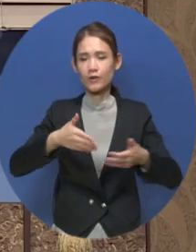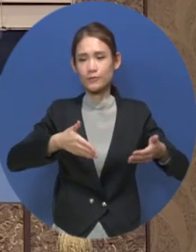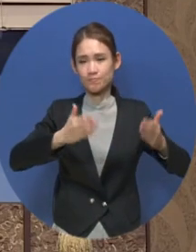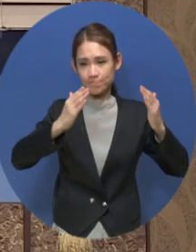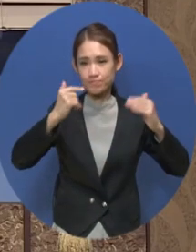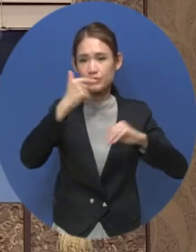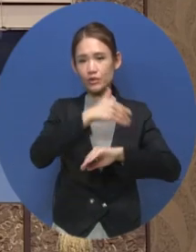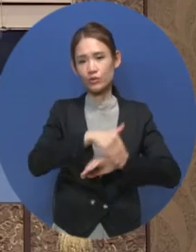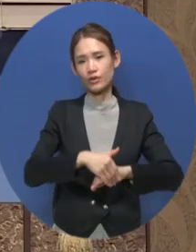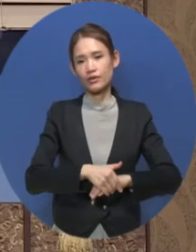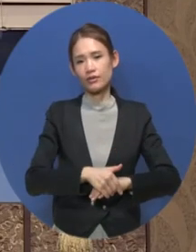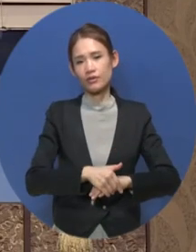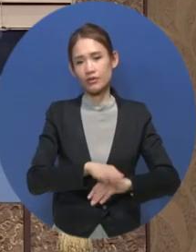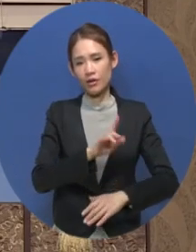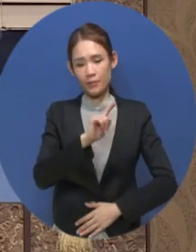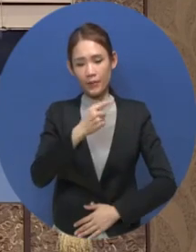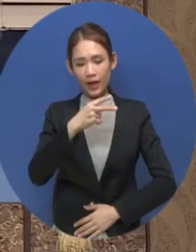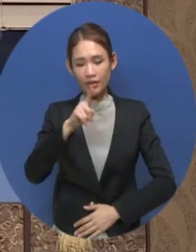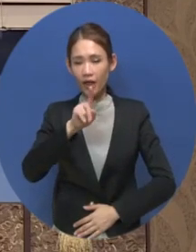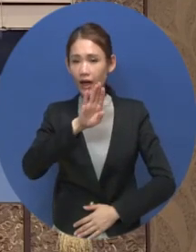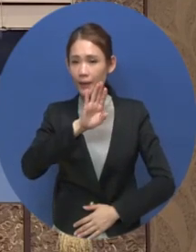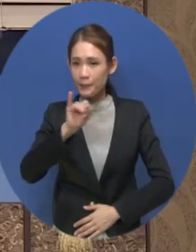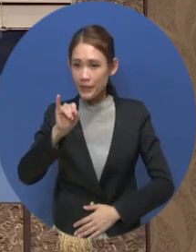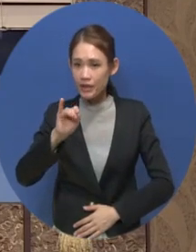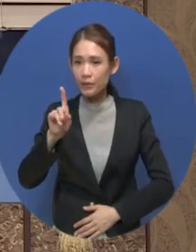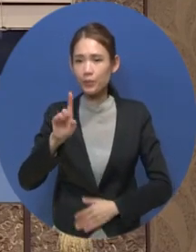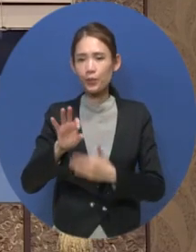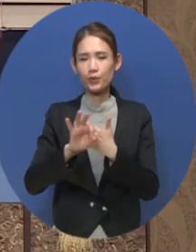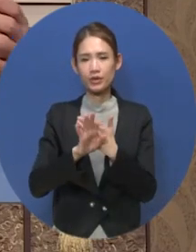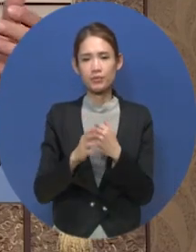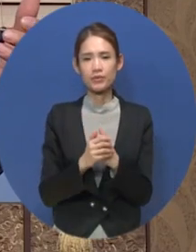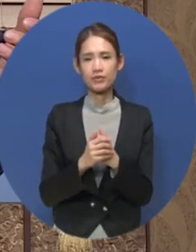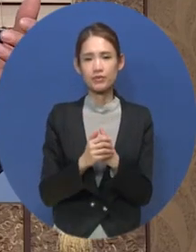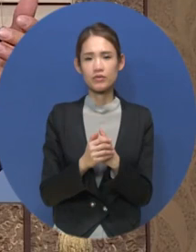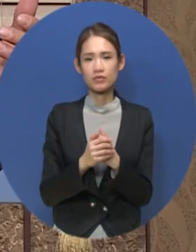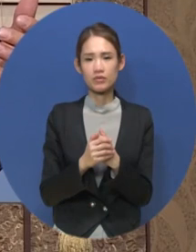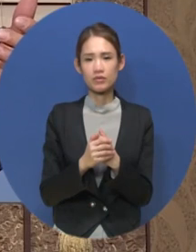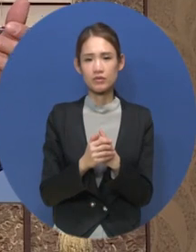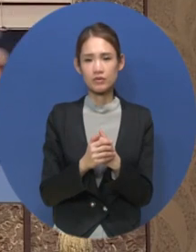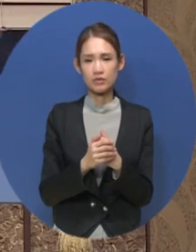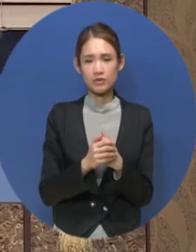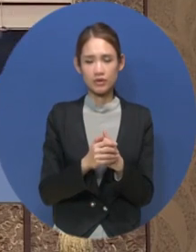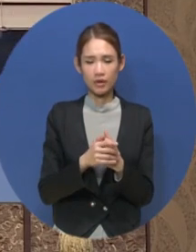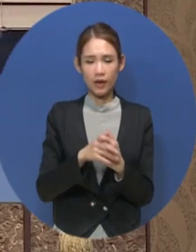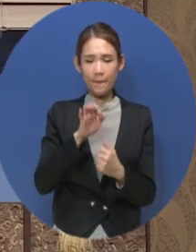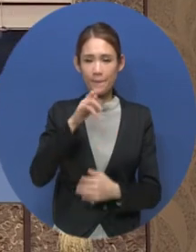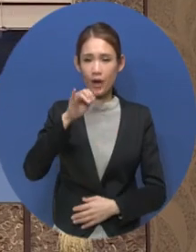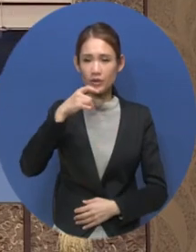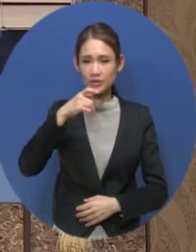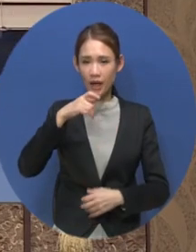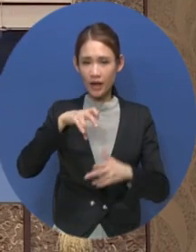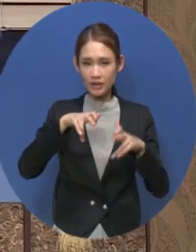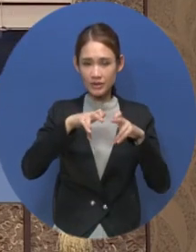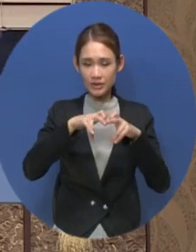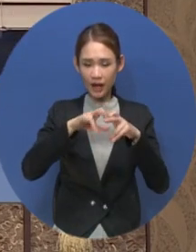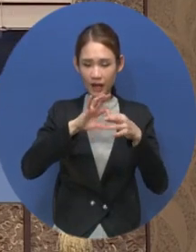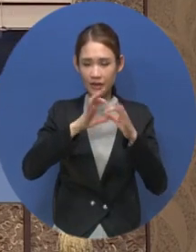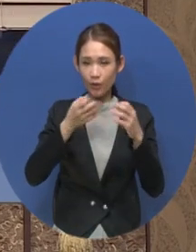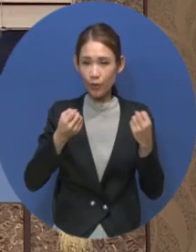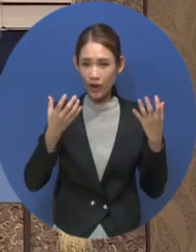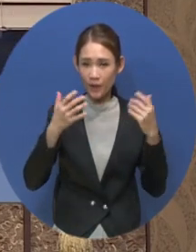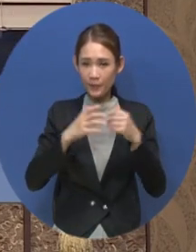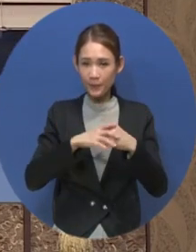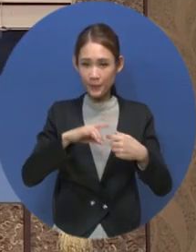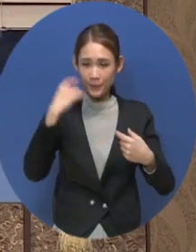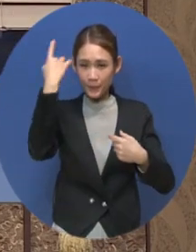하고 있습니다. 이제 반다비라는 그 명칭은 우리가 이제 그 평창 동계올림픽의 네. 마스코트였는데요. 네. 반다비. 그래서